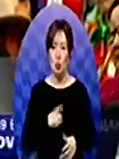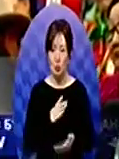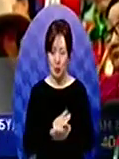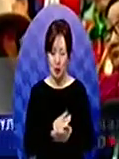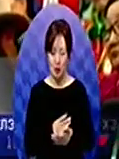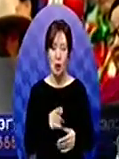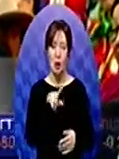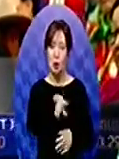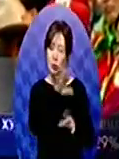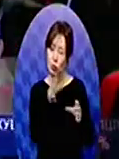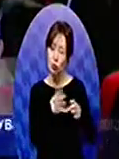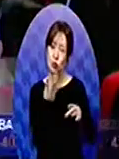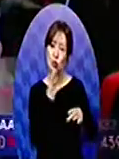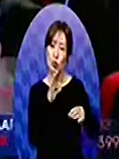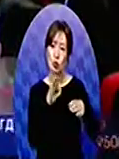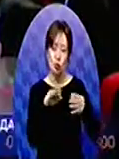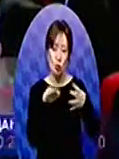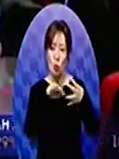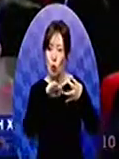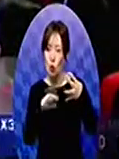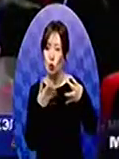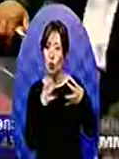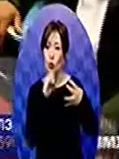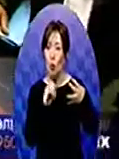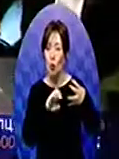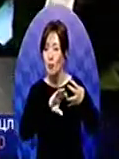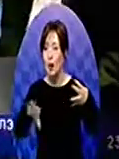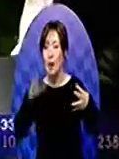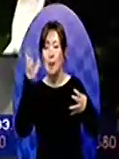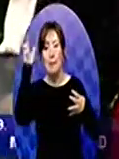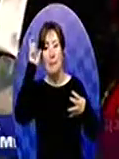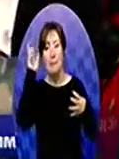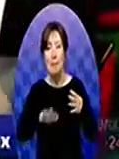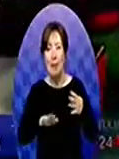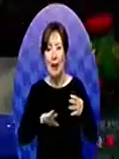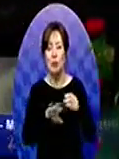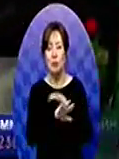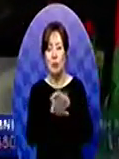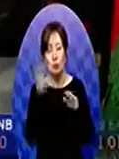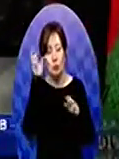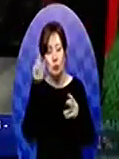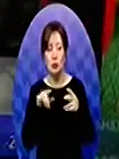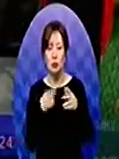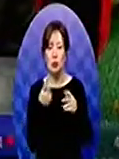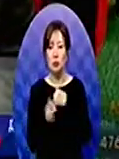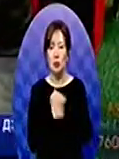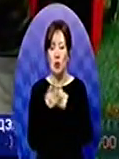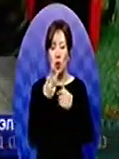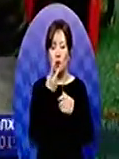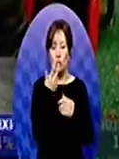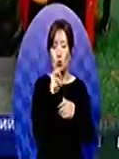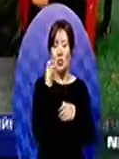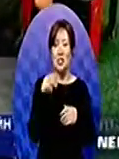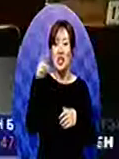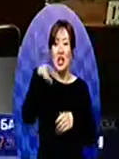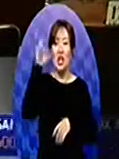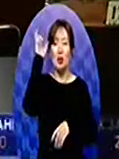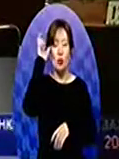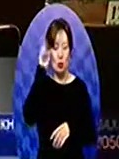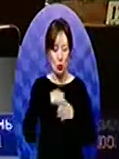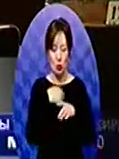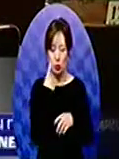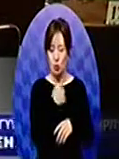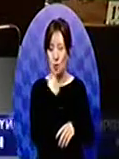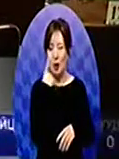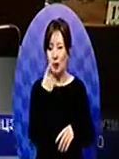гаруй нь бага боловсролтой, 19 нь боловсрол эзэмшээгүй, 250 гаруй нь бүрэн дунд, 230 гаруй нь дээд, за 115